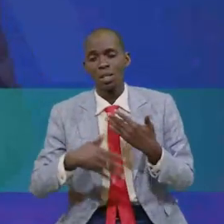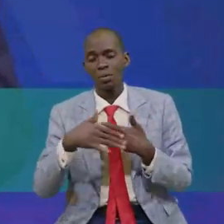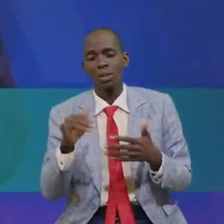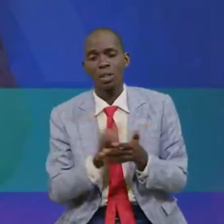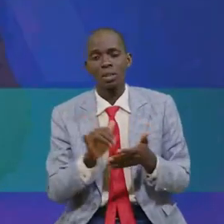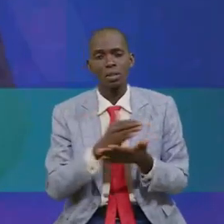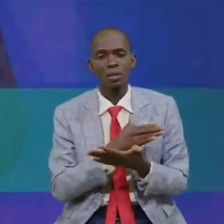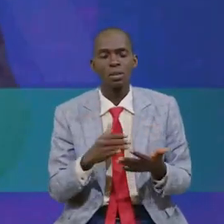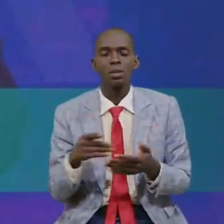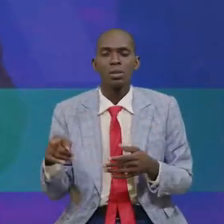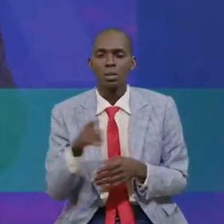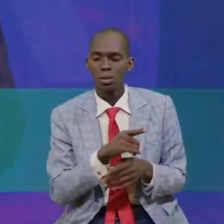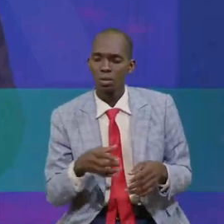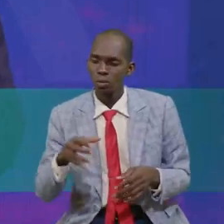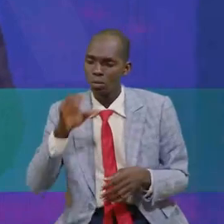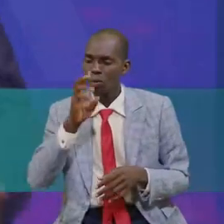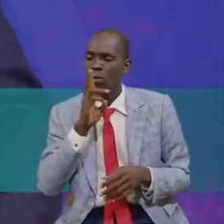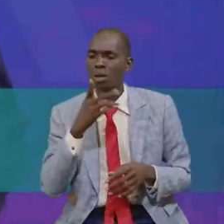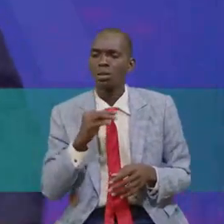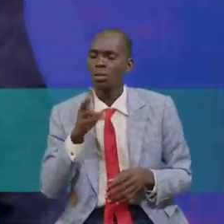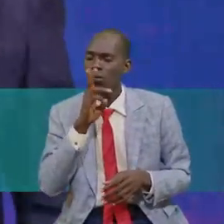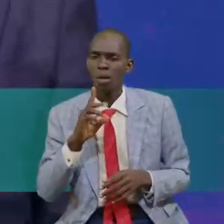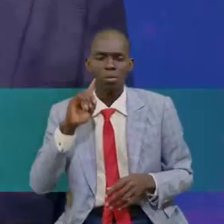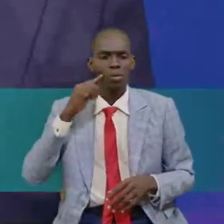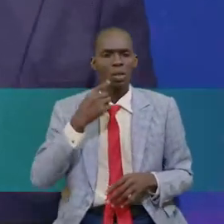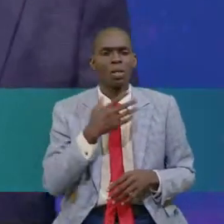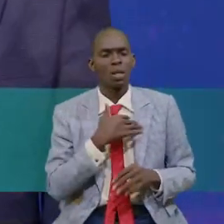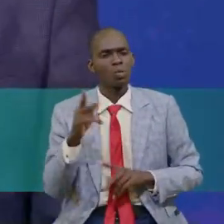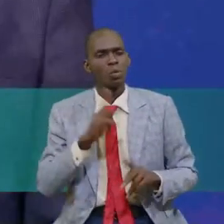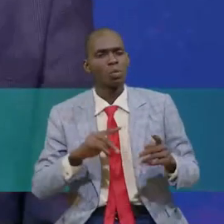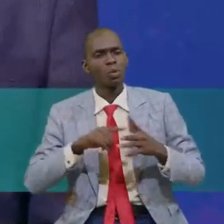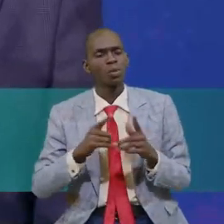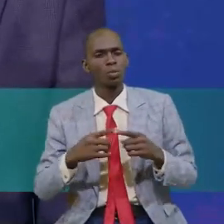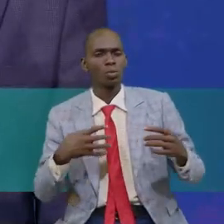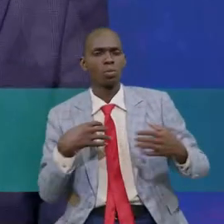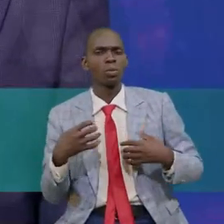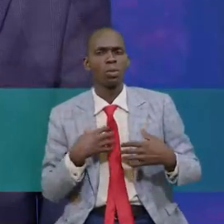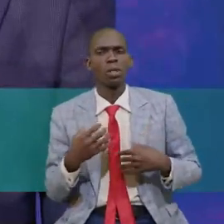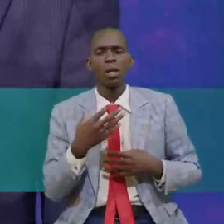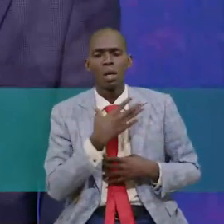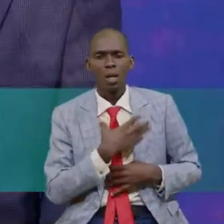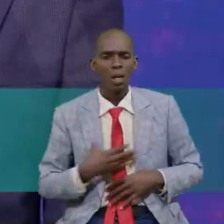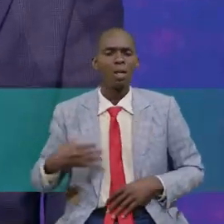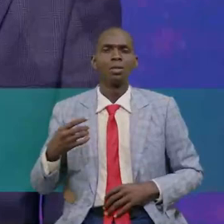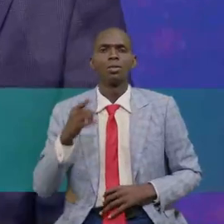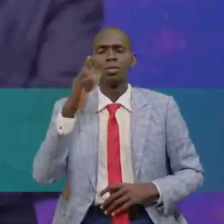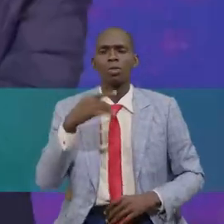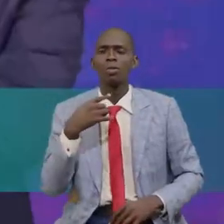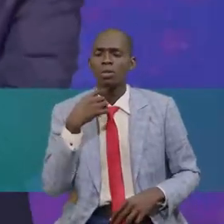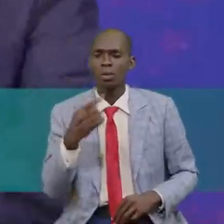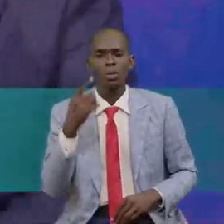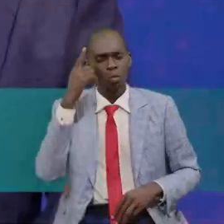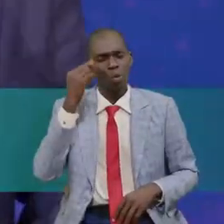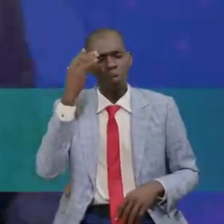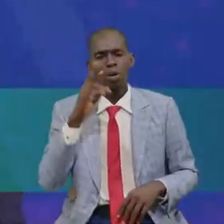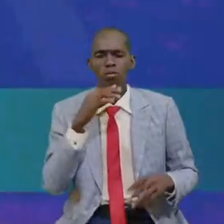ont commencé à murmurer. Et Moïse a dit, qu'est-ce que je vais faire? Regardez, ce bois représente la croix